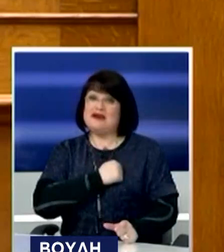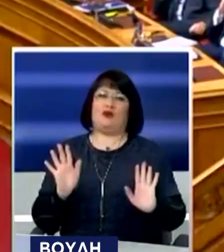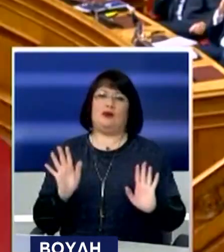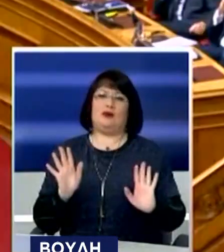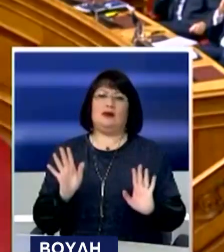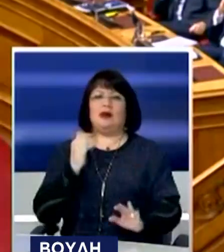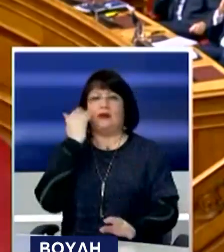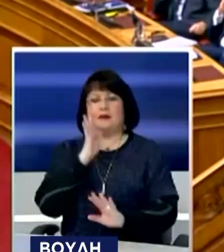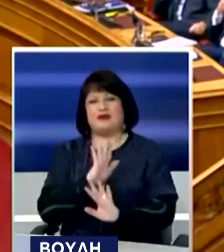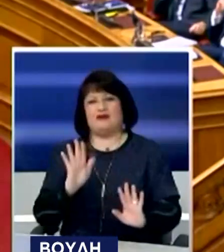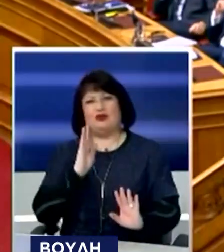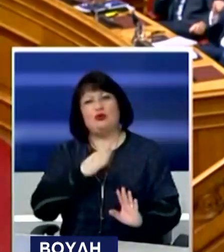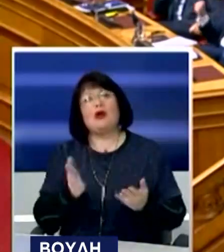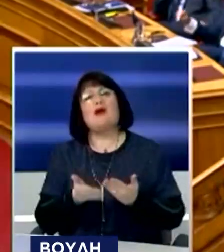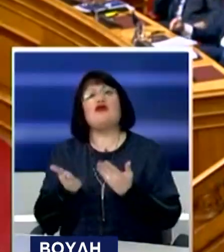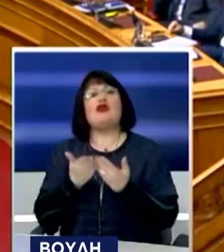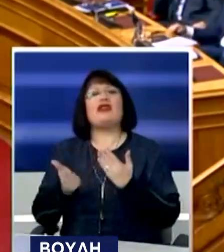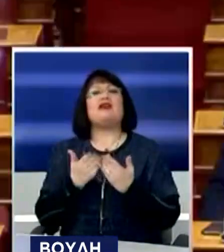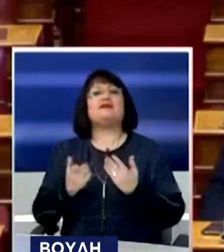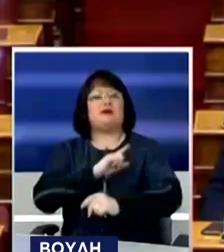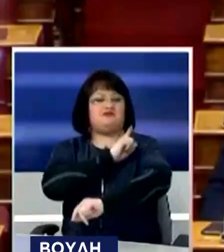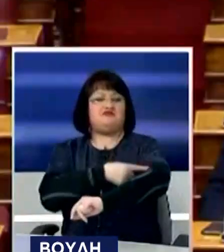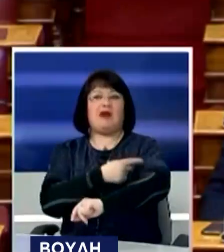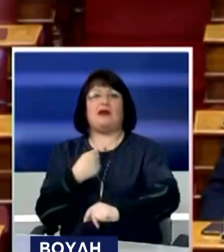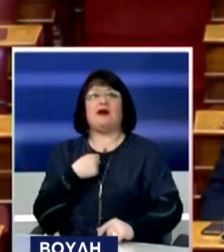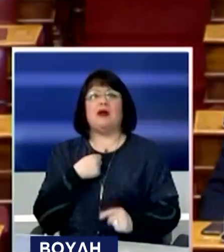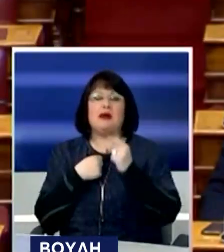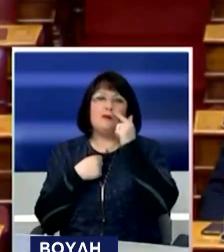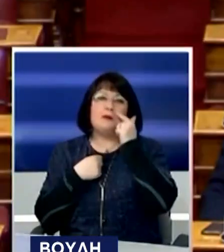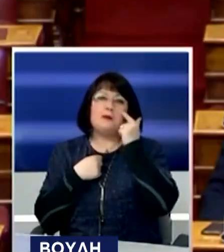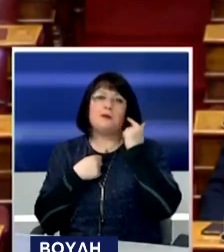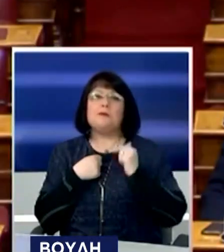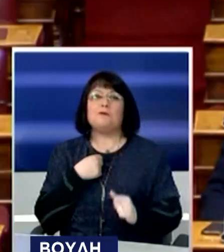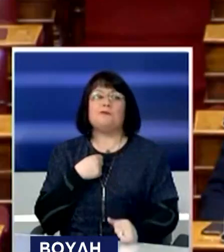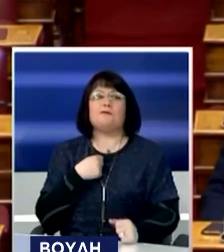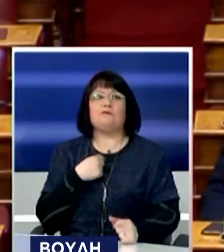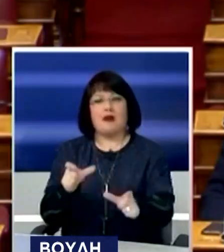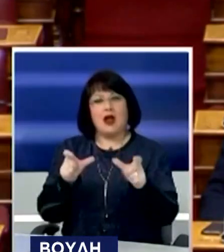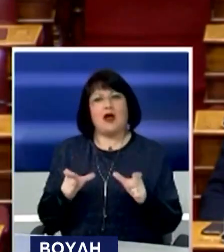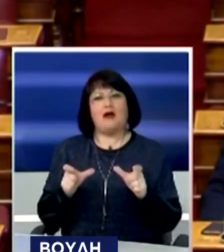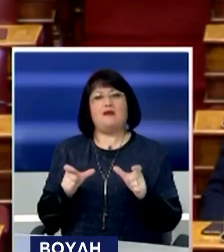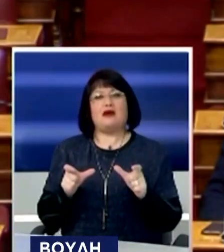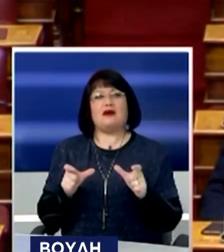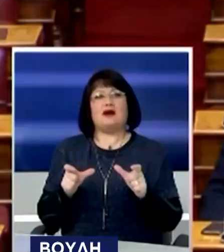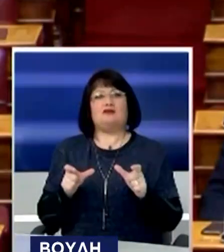θα ενισχύσει τη δυνατότητά μας να υπεραμεινόμαστε του εθνικού μας εδάφους.